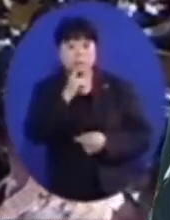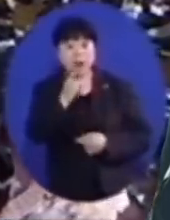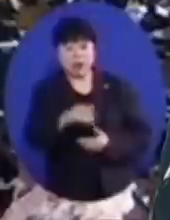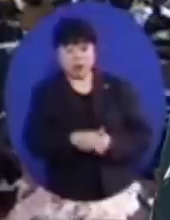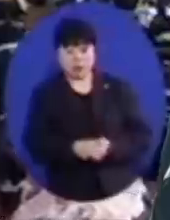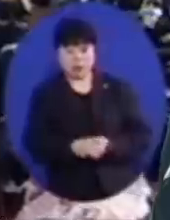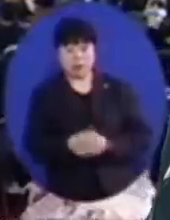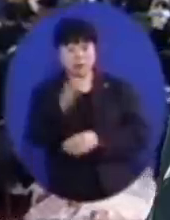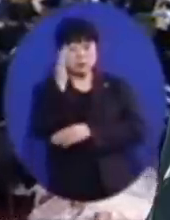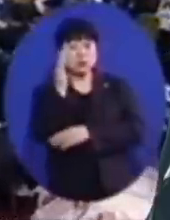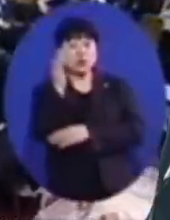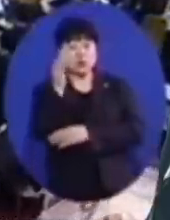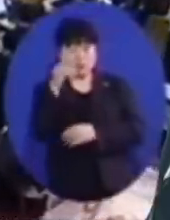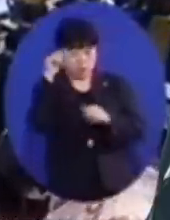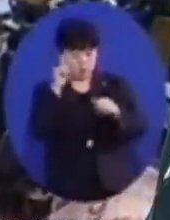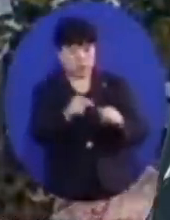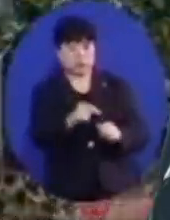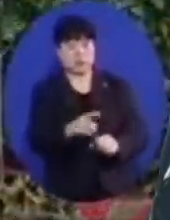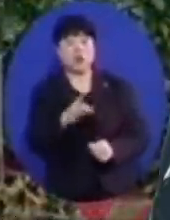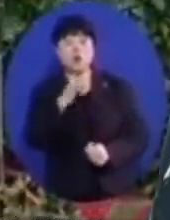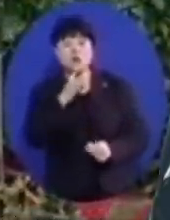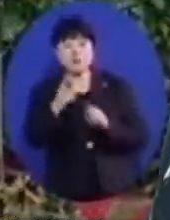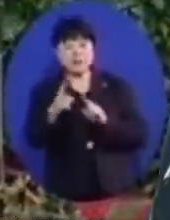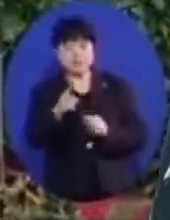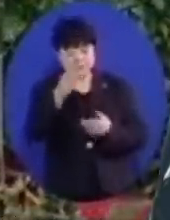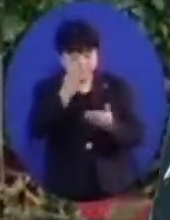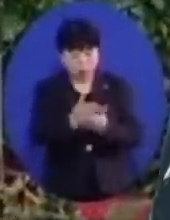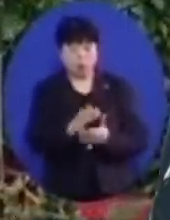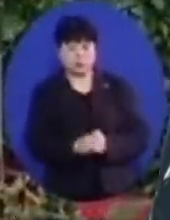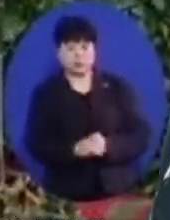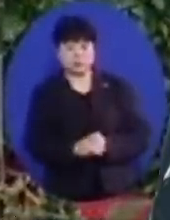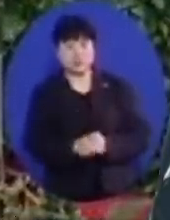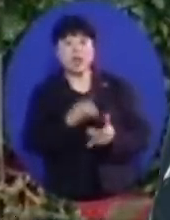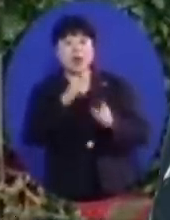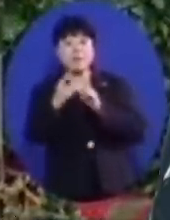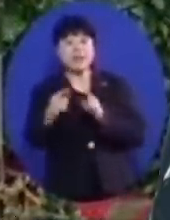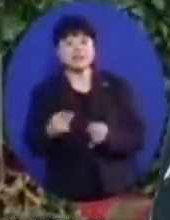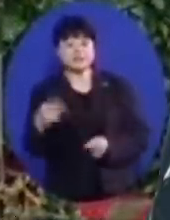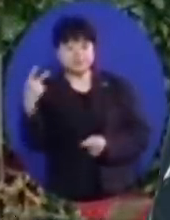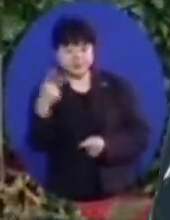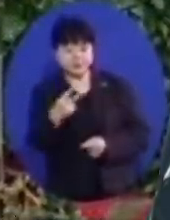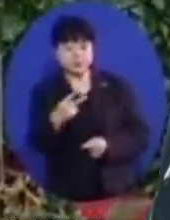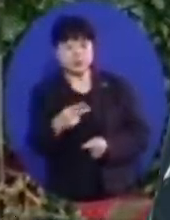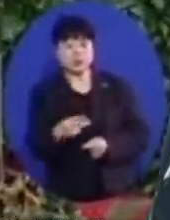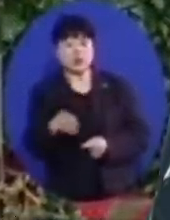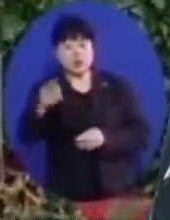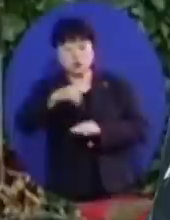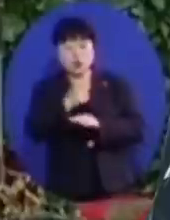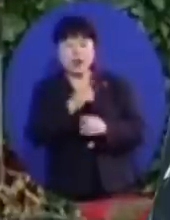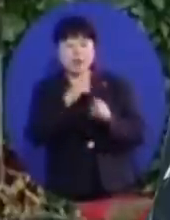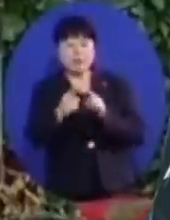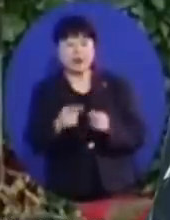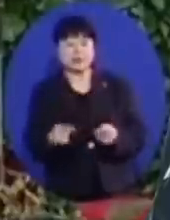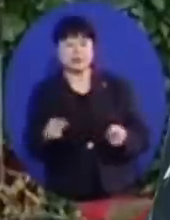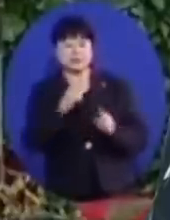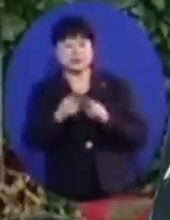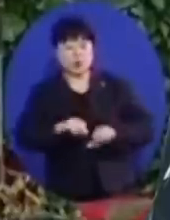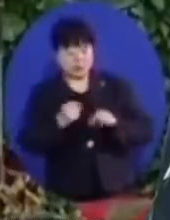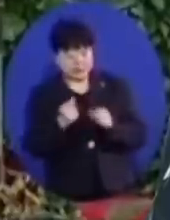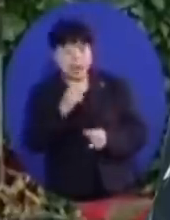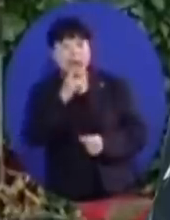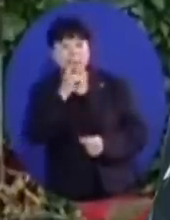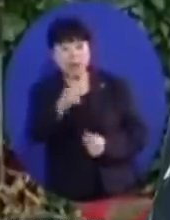설교를 해라 또 오직 말씀이라고 하지 말고 말씀도 있지만 교황의 말씀도 함께 지켜야 된다